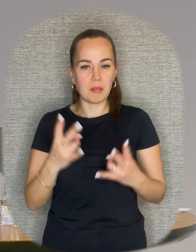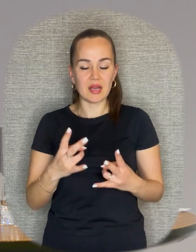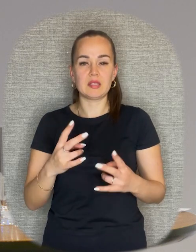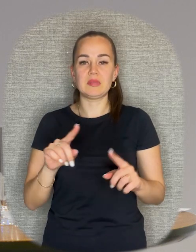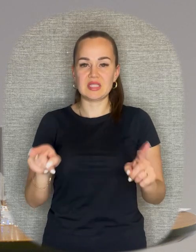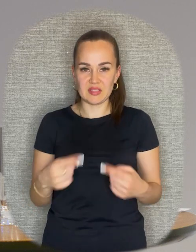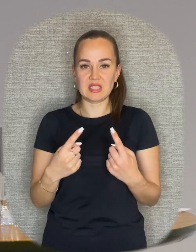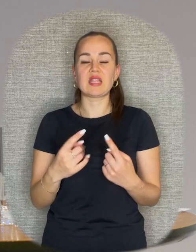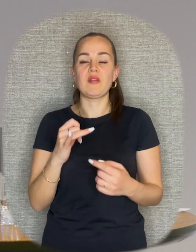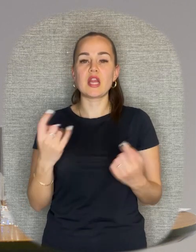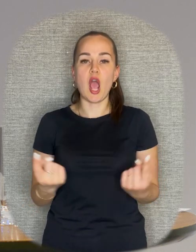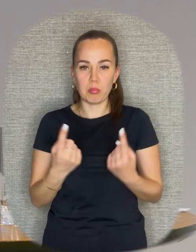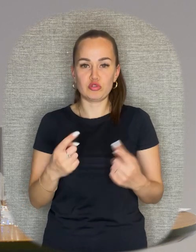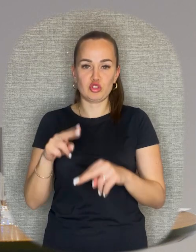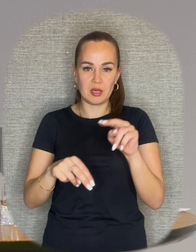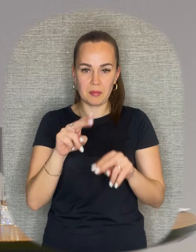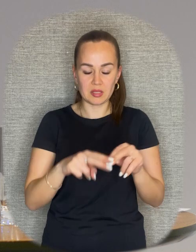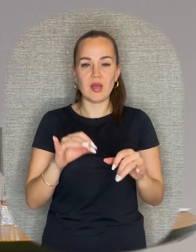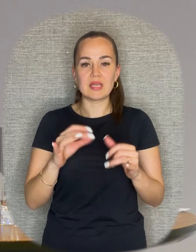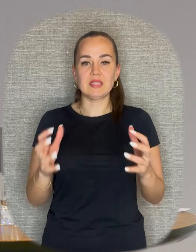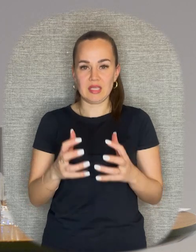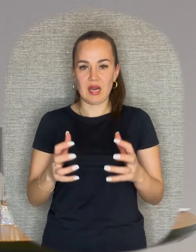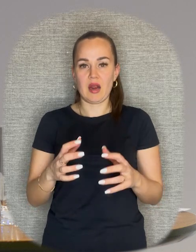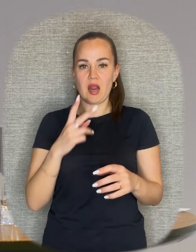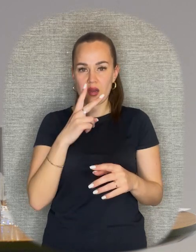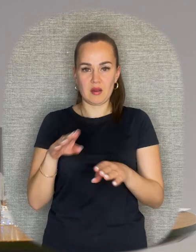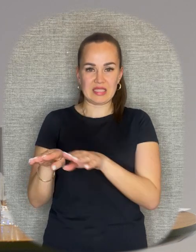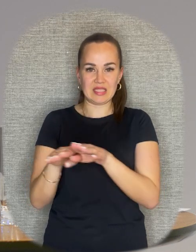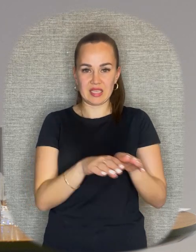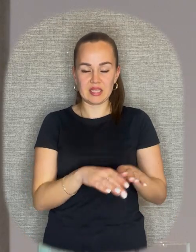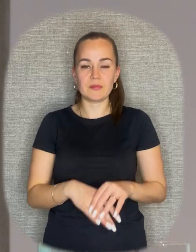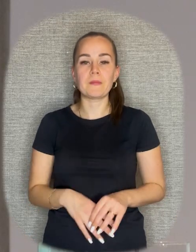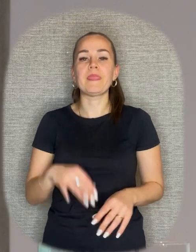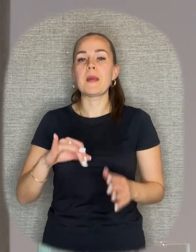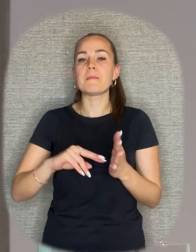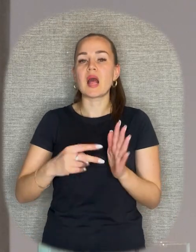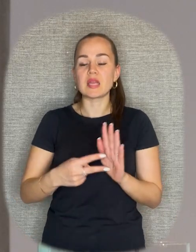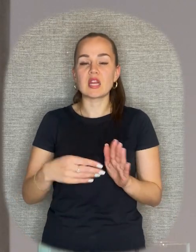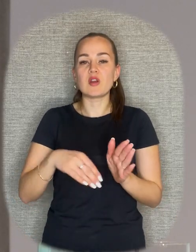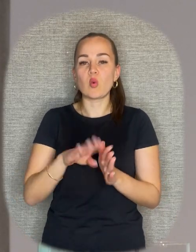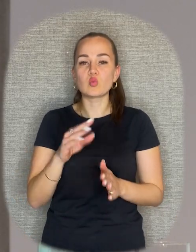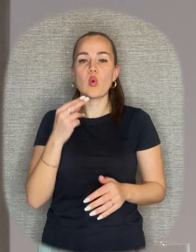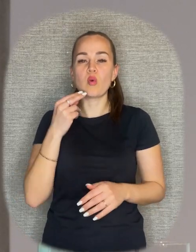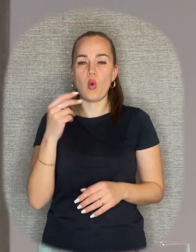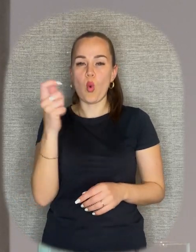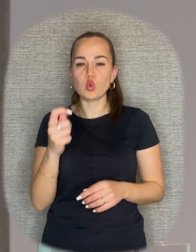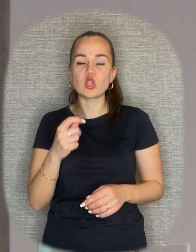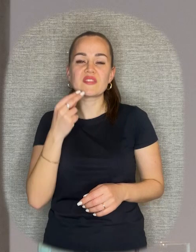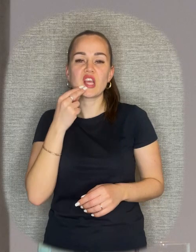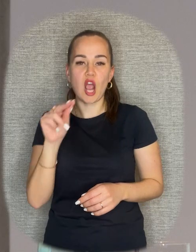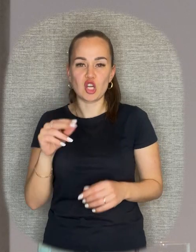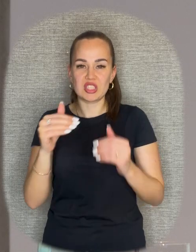восстановления и рядовых построек и таким образом сохранении среды планировали также улучшить и художественные